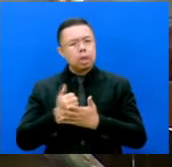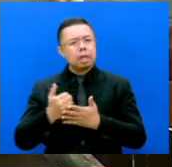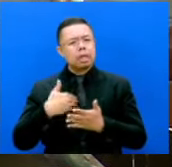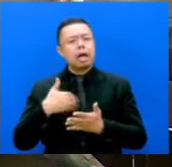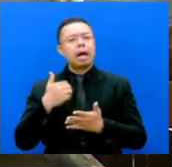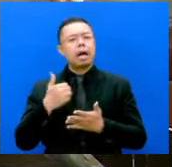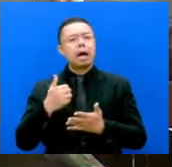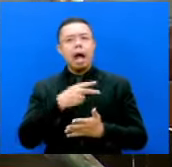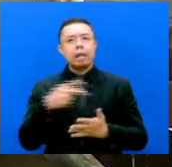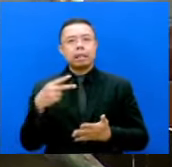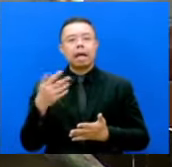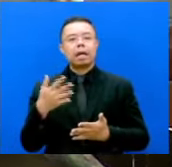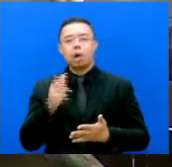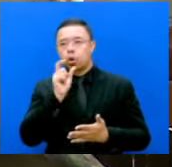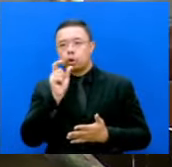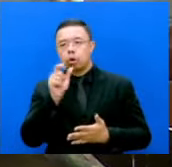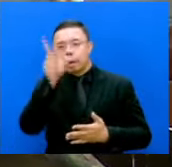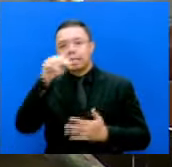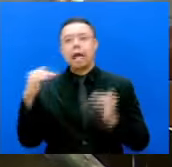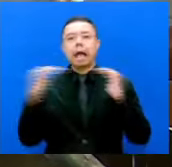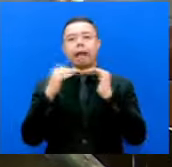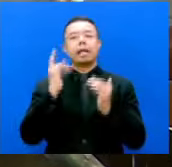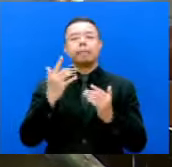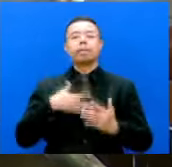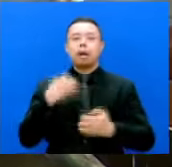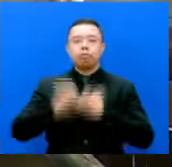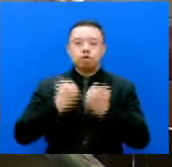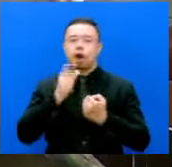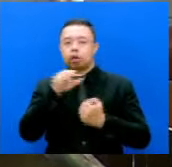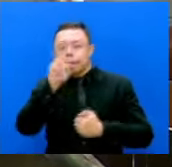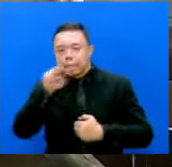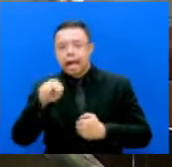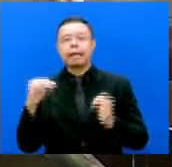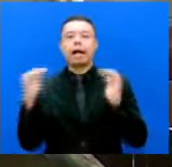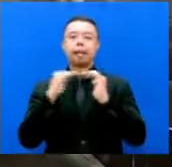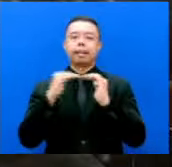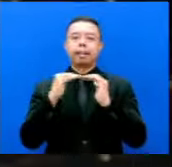sebenarnya. Artinya dalam menegakkan keadilan saya akan terus berjuang untuk mencari yang terbaik.